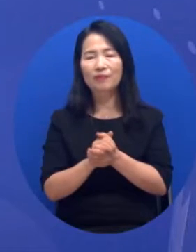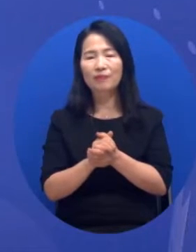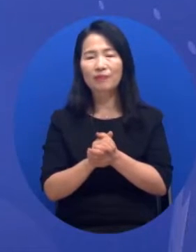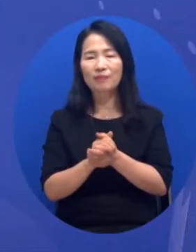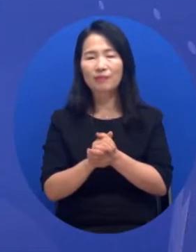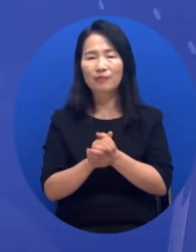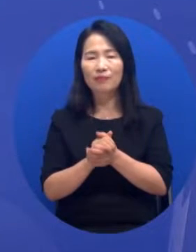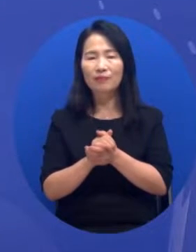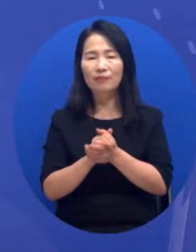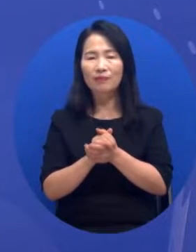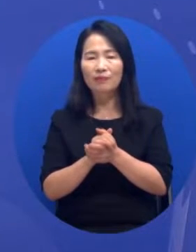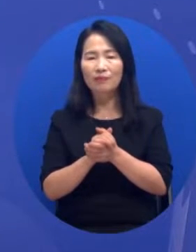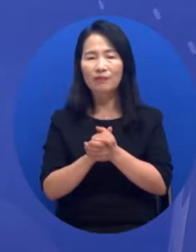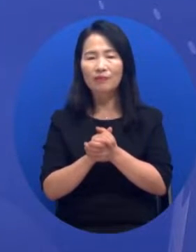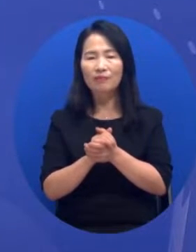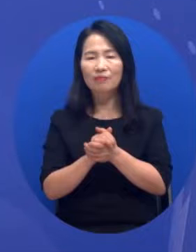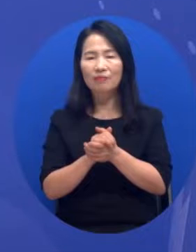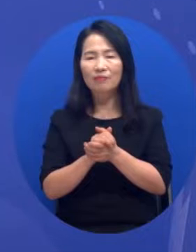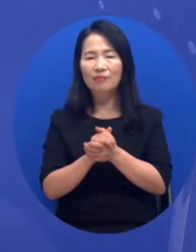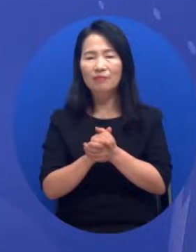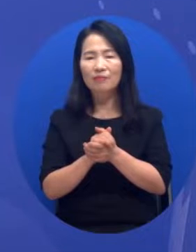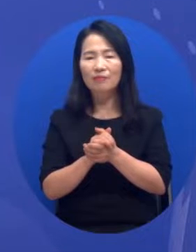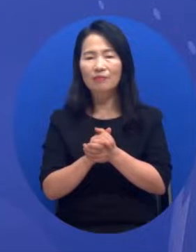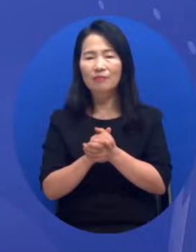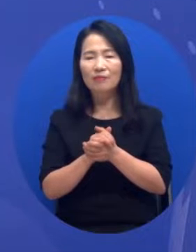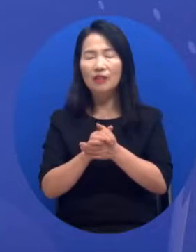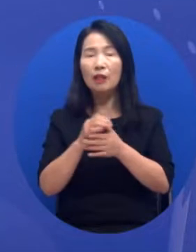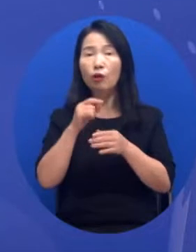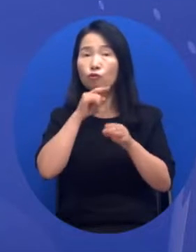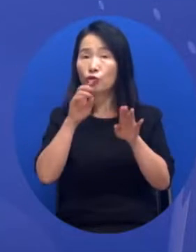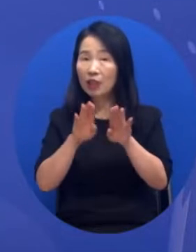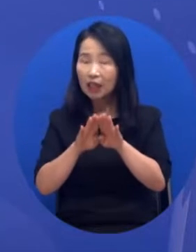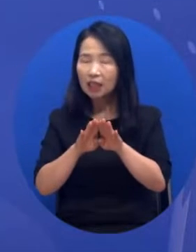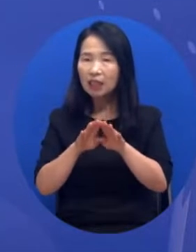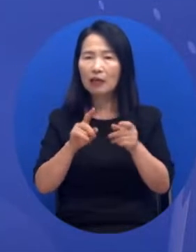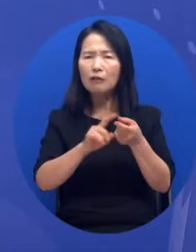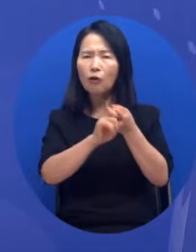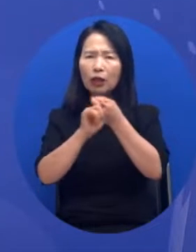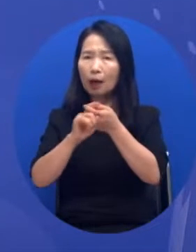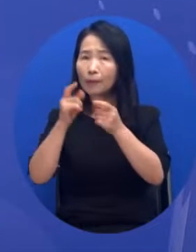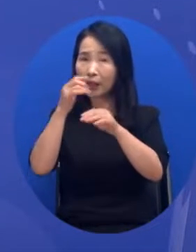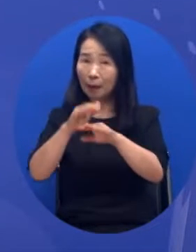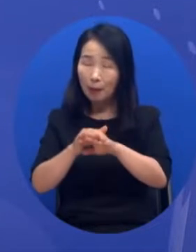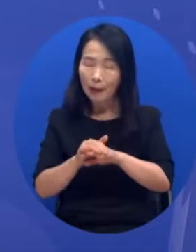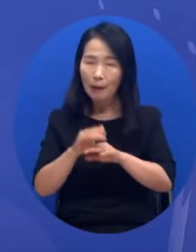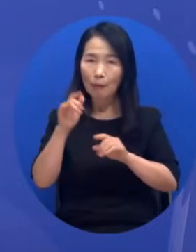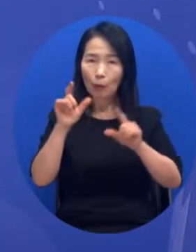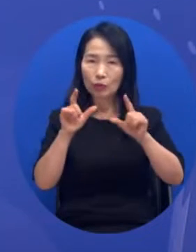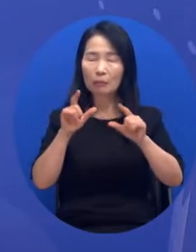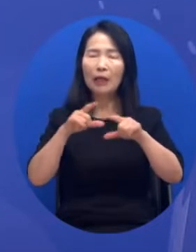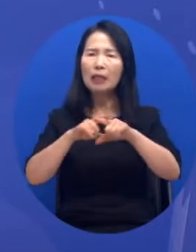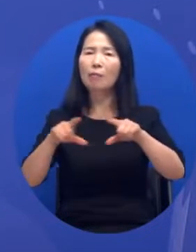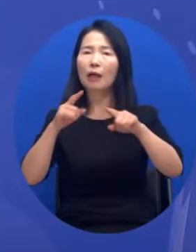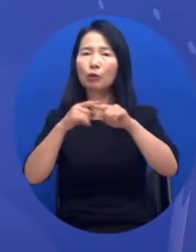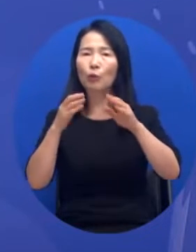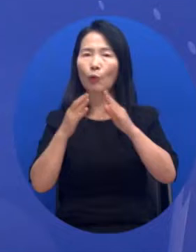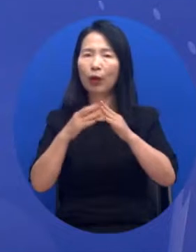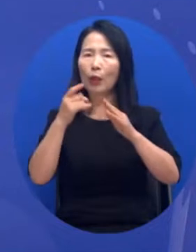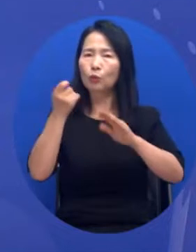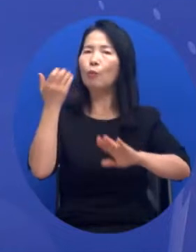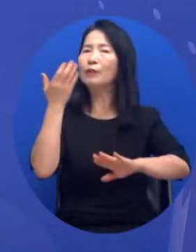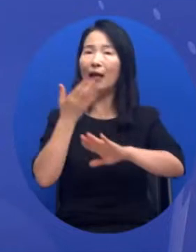그 주일 그 연합 예배가 조금 일반 교회하고는 조금 차이가 난 게 한 몇 가지가